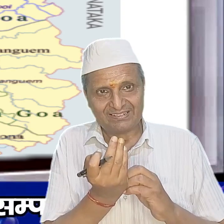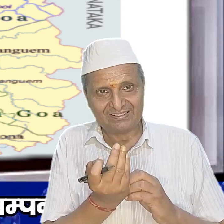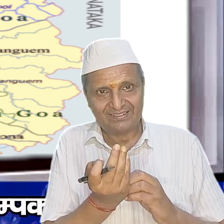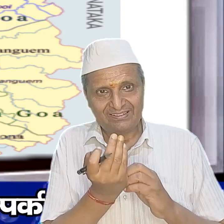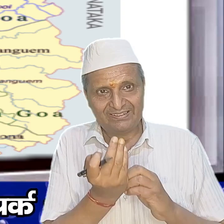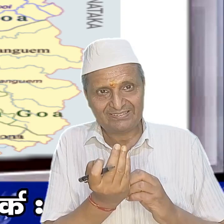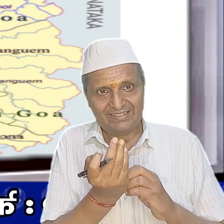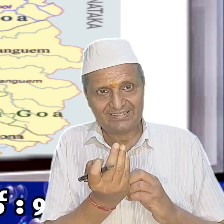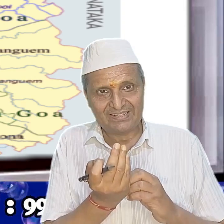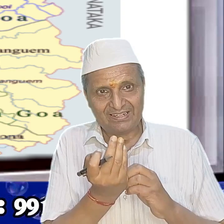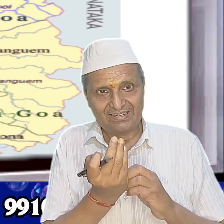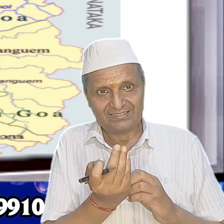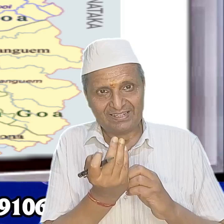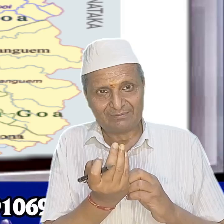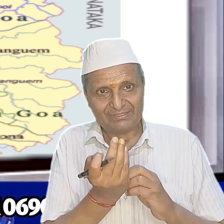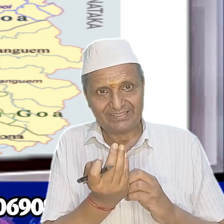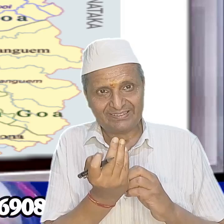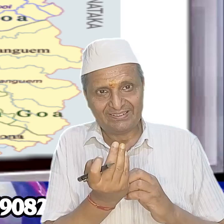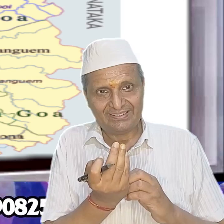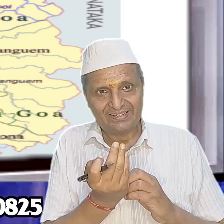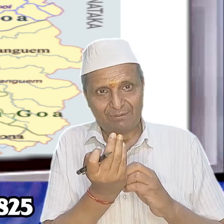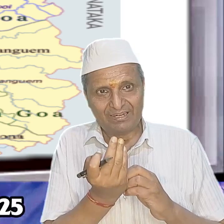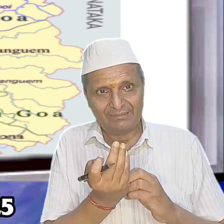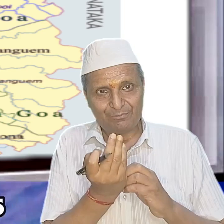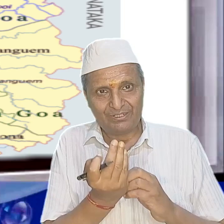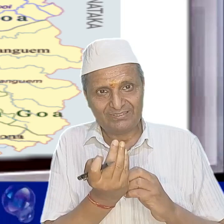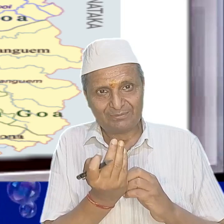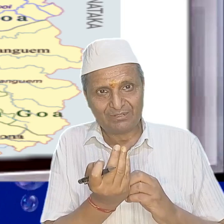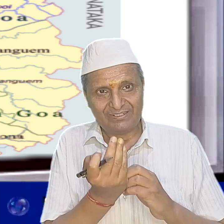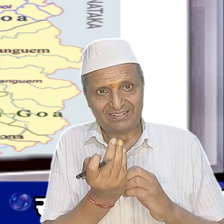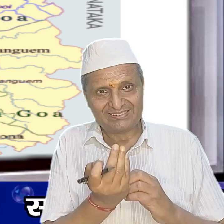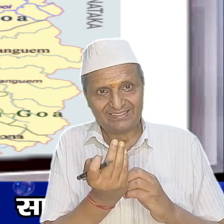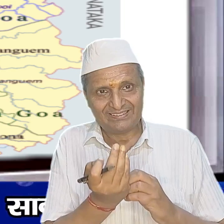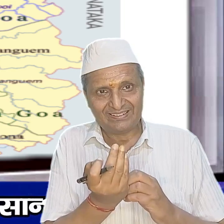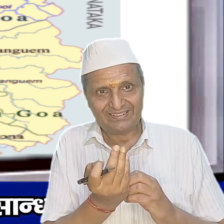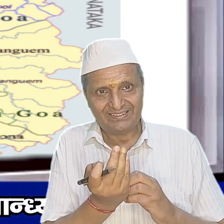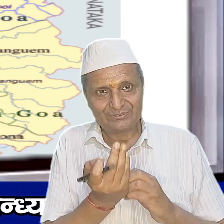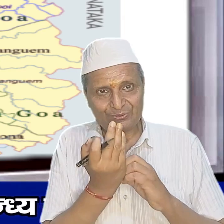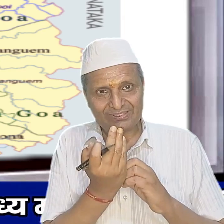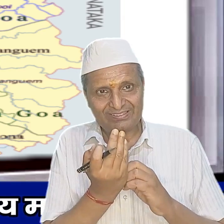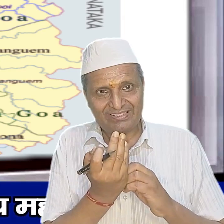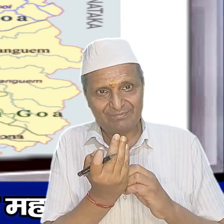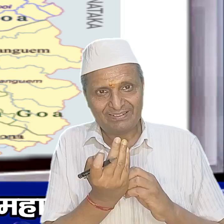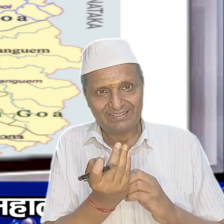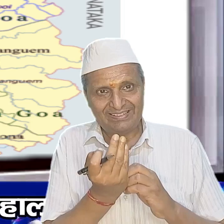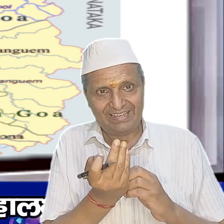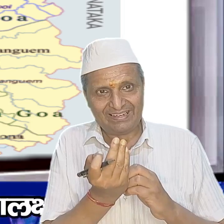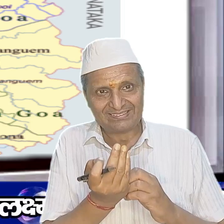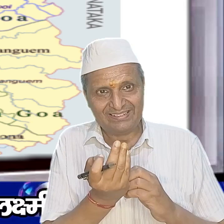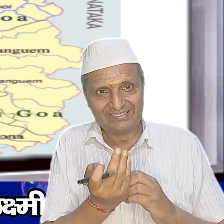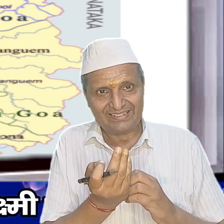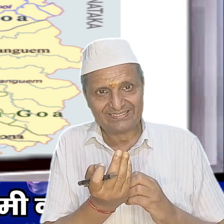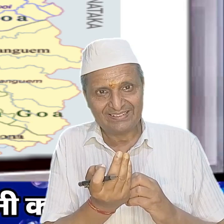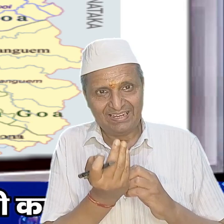उस नंगे तांडव के लिए दिया है, उन महिलाओं की आबरू को हटाने के लिए दिया है। वह हमारा दिया हुआ फीस का पैसा,